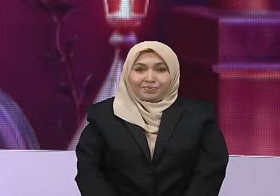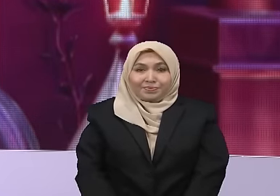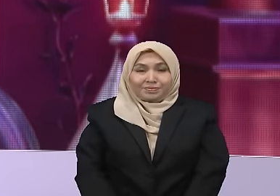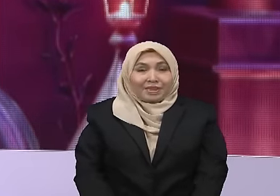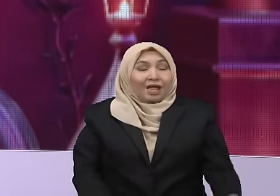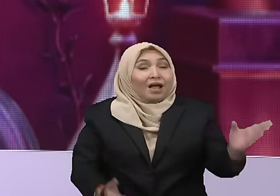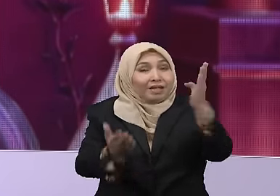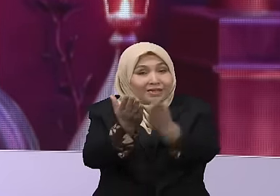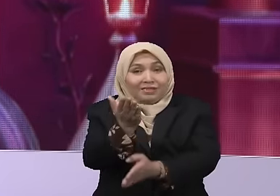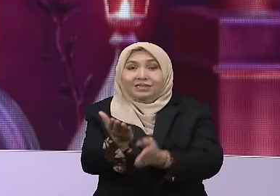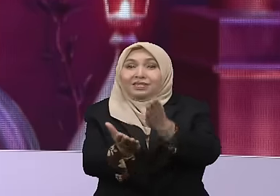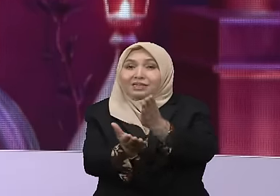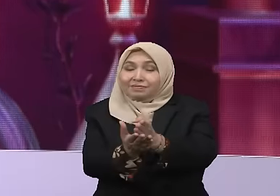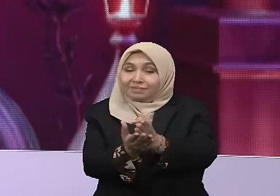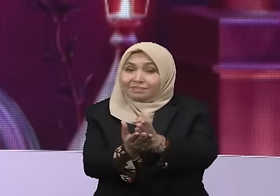hidayah